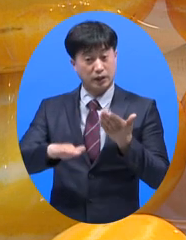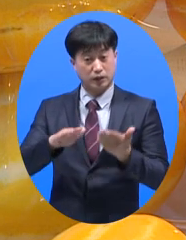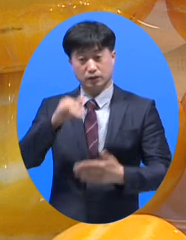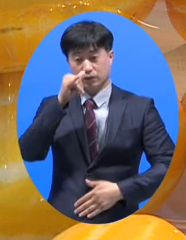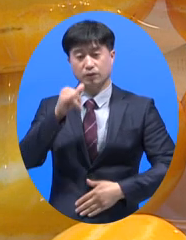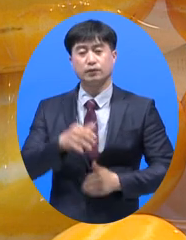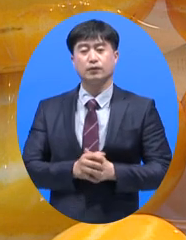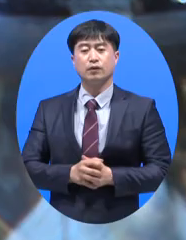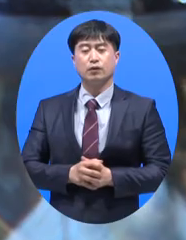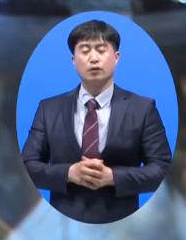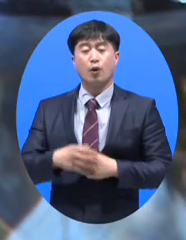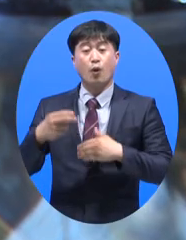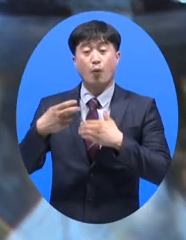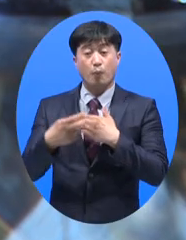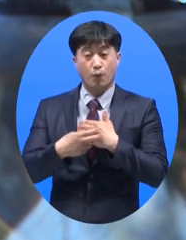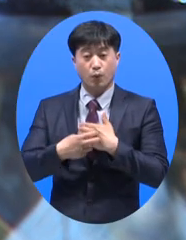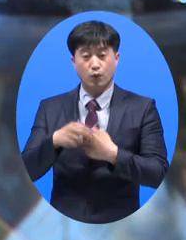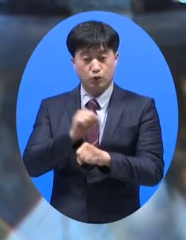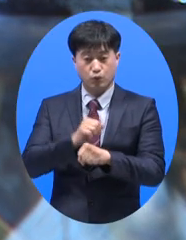건강 섭취법.